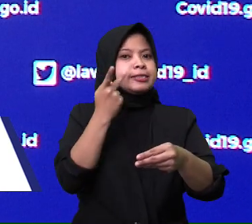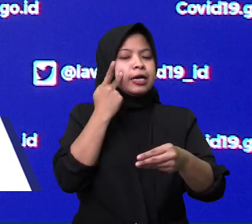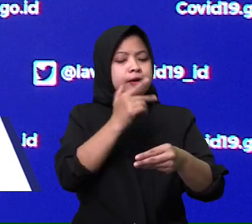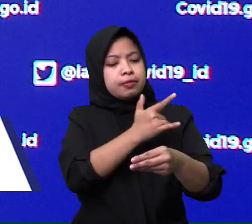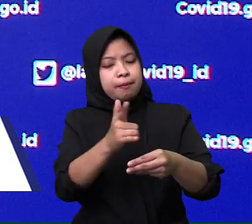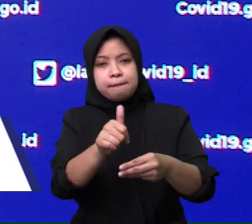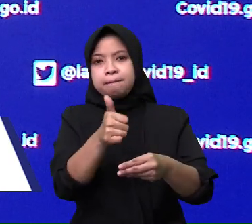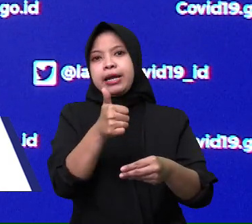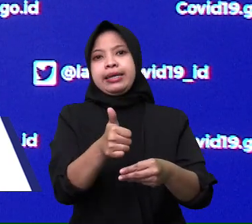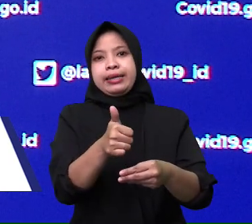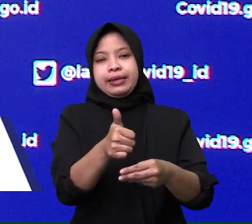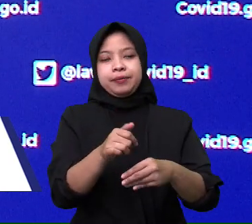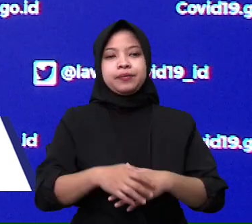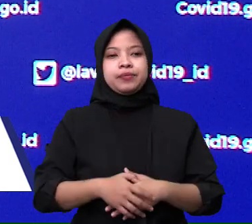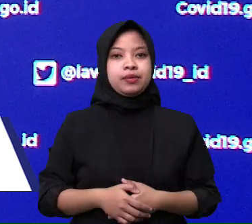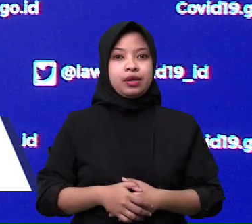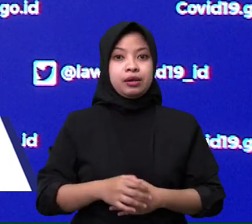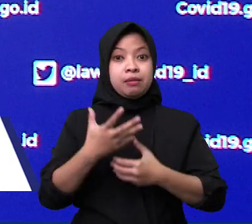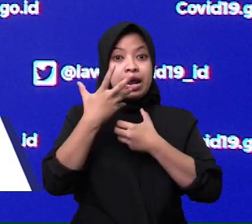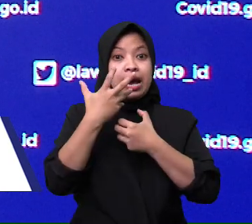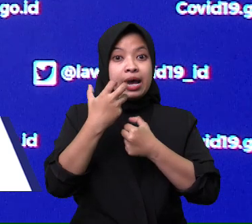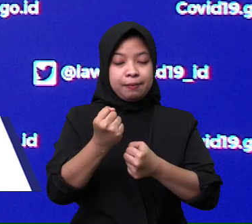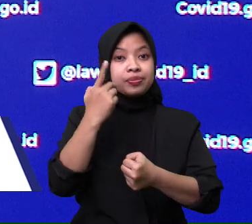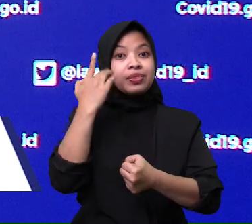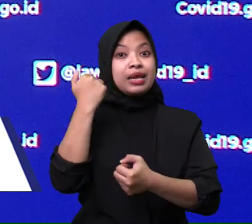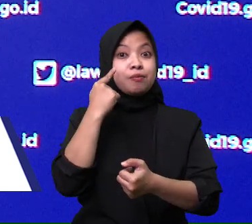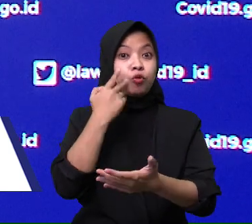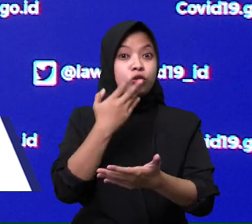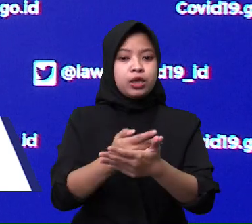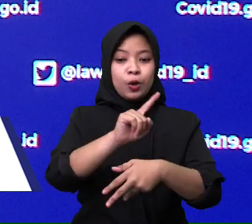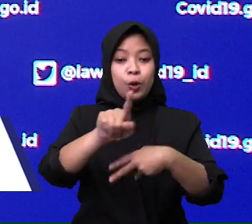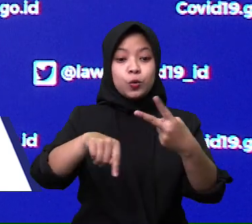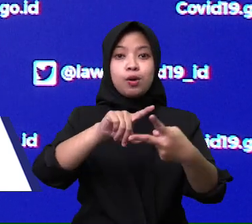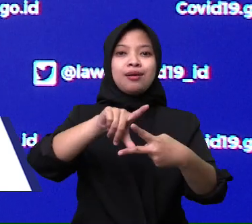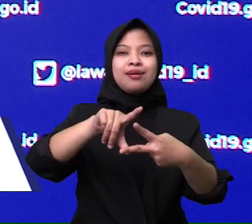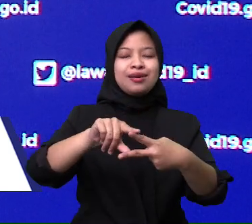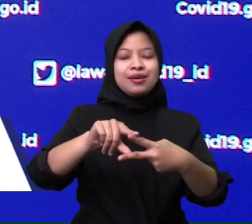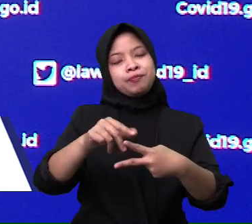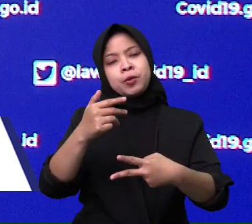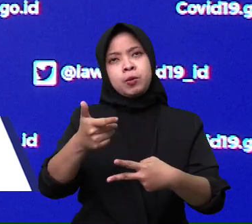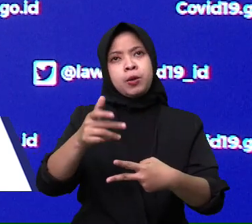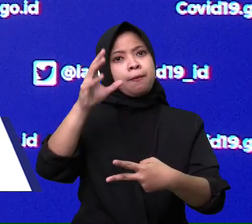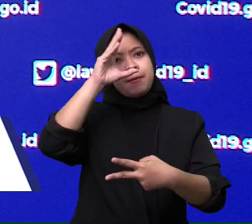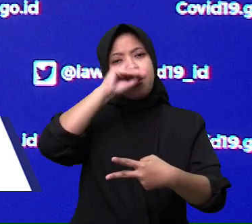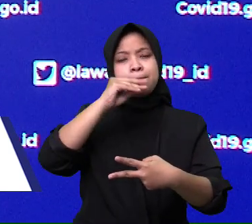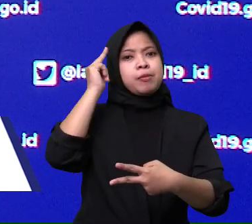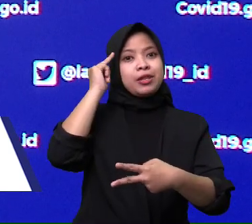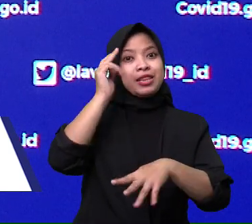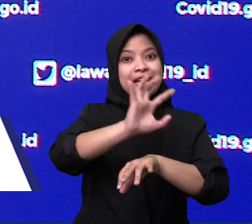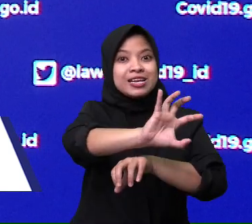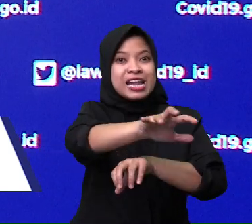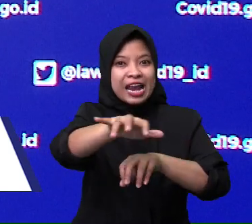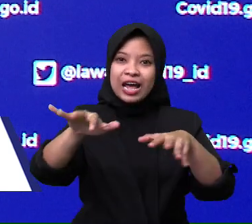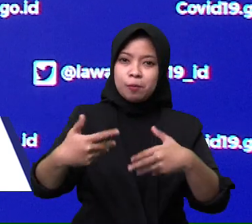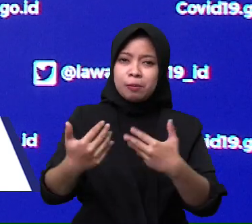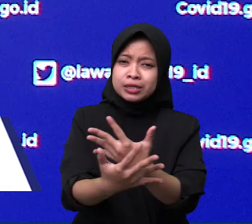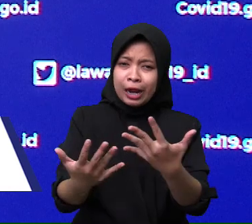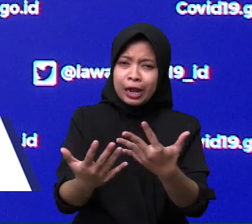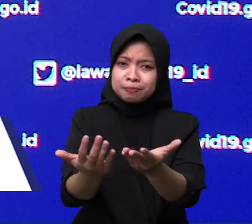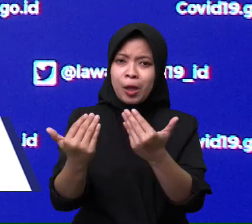baik. Diharapkan dari dua fakta ini dapat memberikan refleksi kepada pemerintah daerah maupun masyarakat